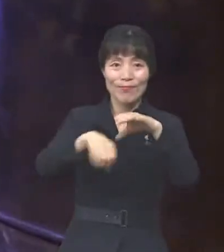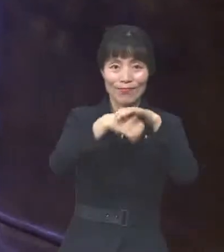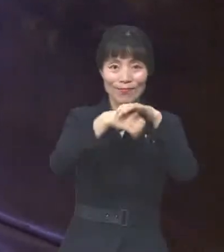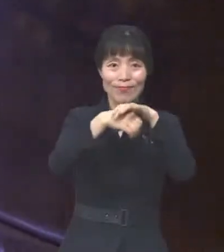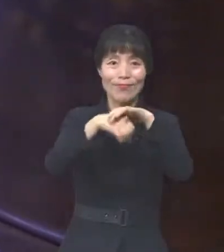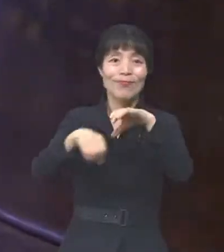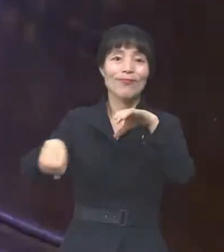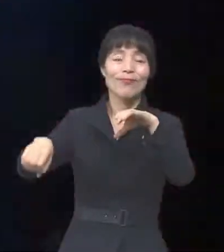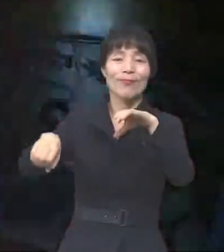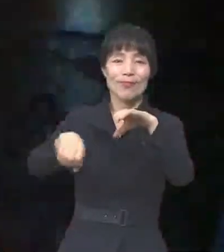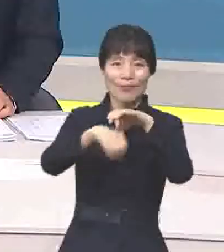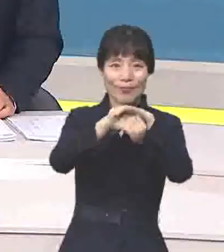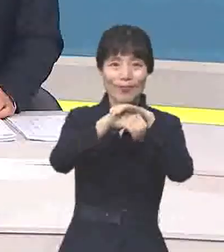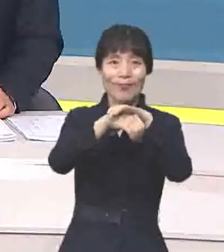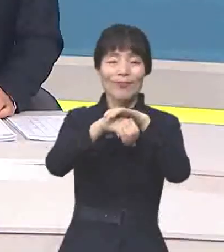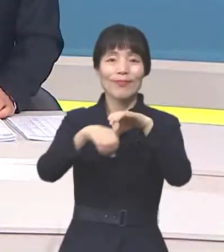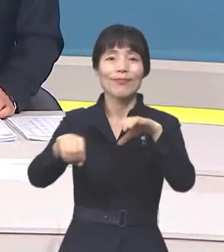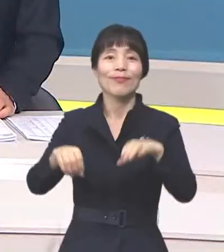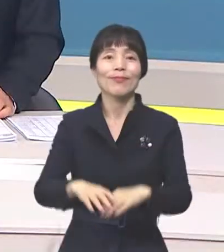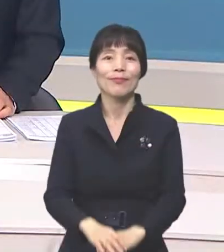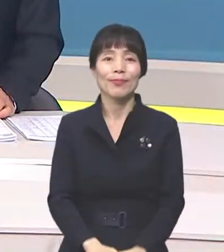영국입니다.